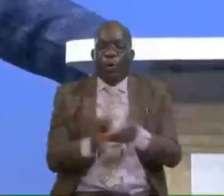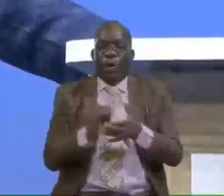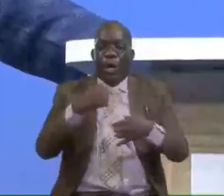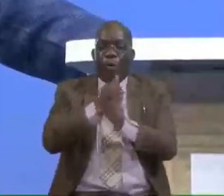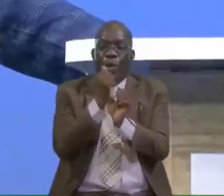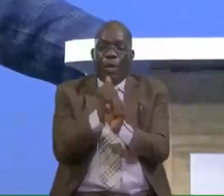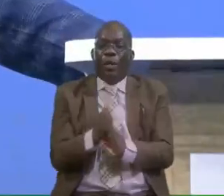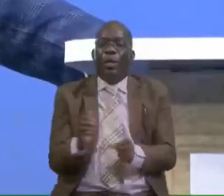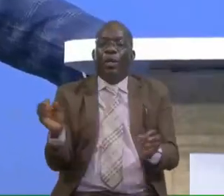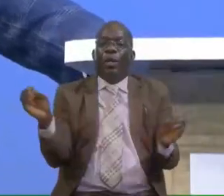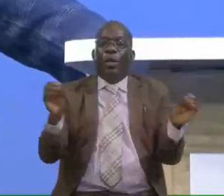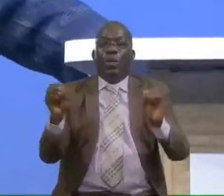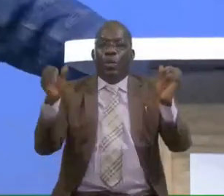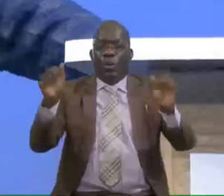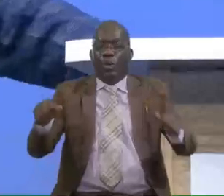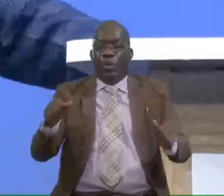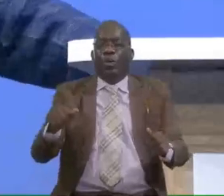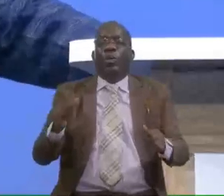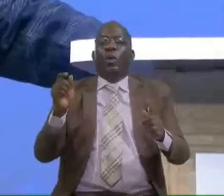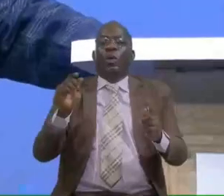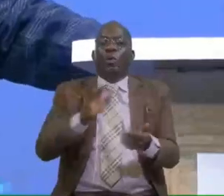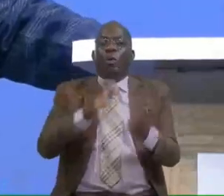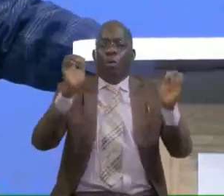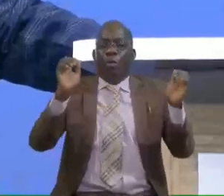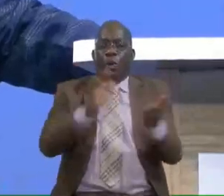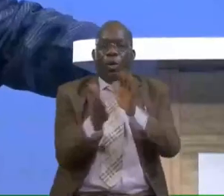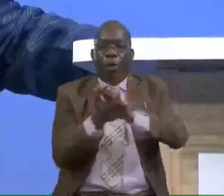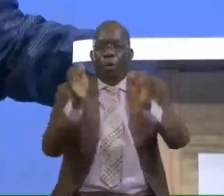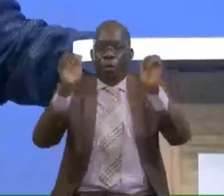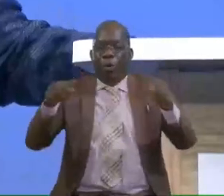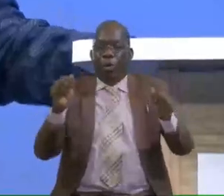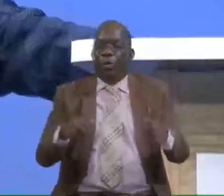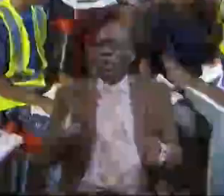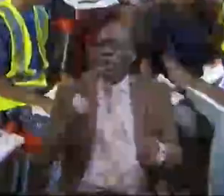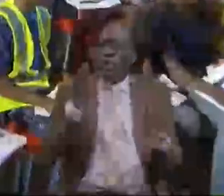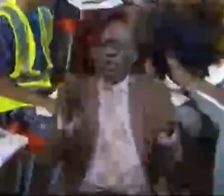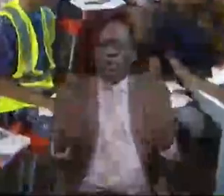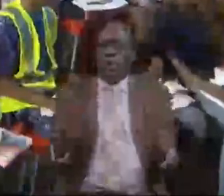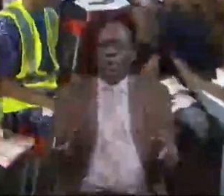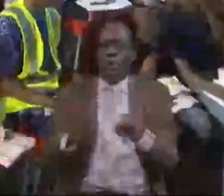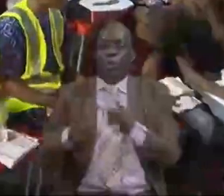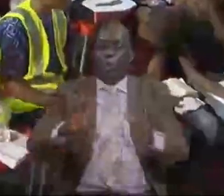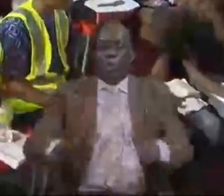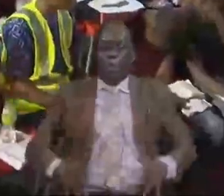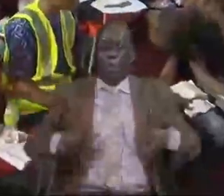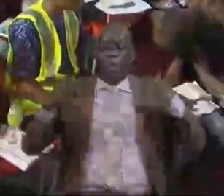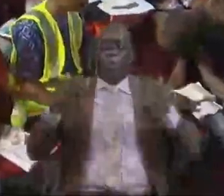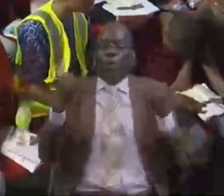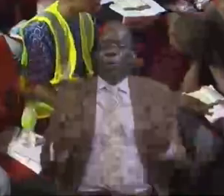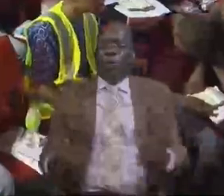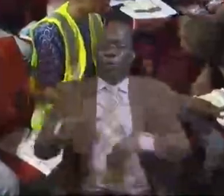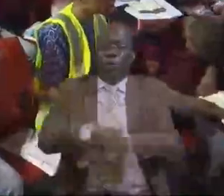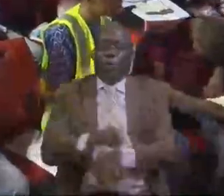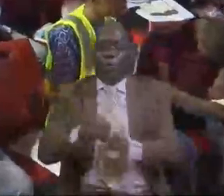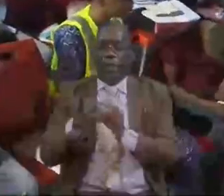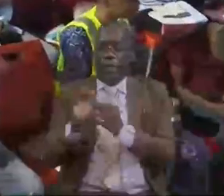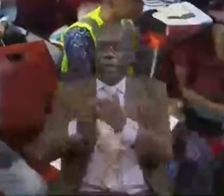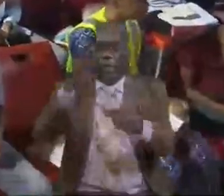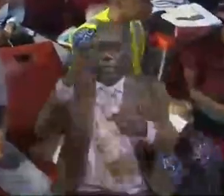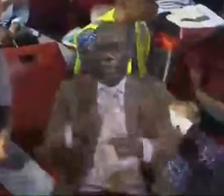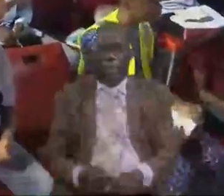rend les impossibilités possibles, elle vient dans ta vie ce soir au nom de